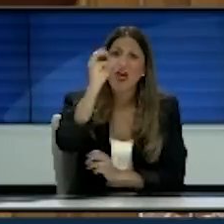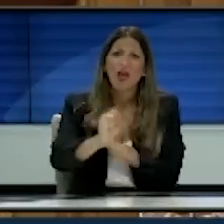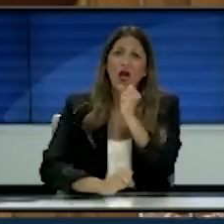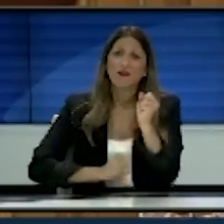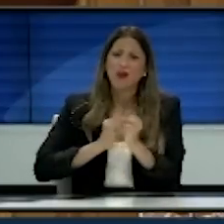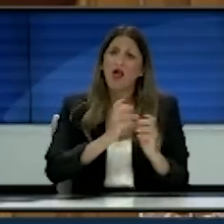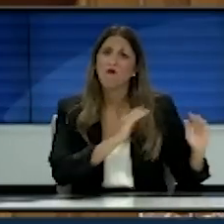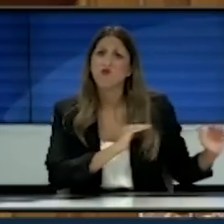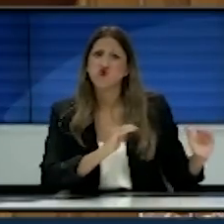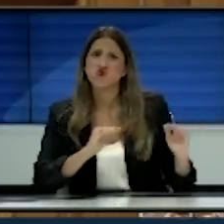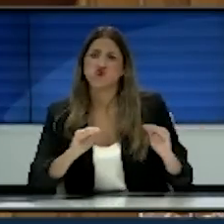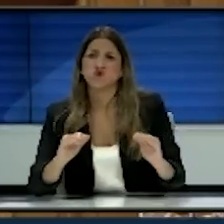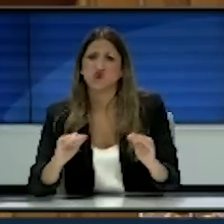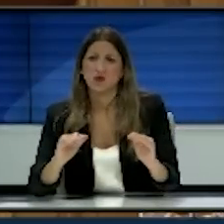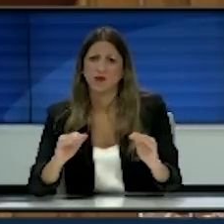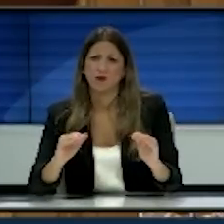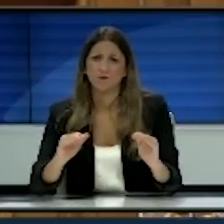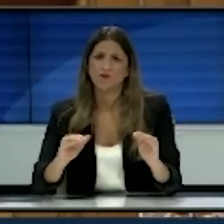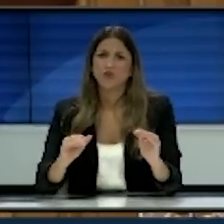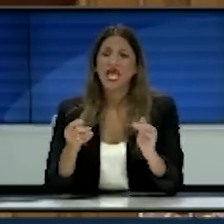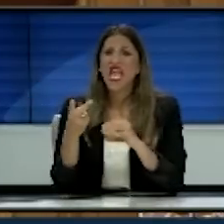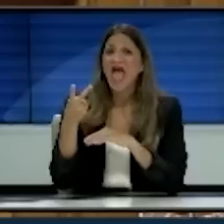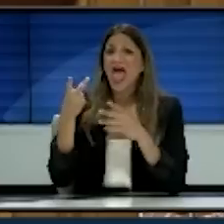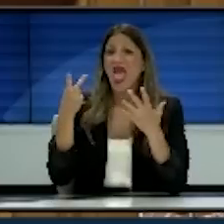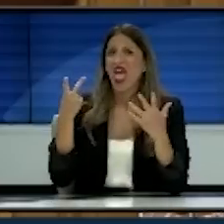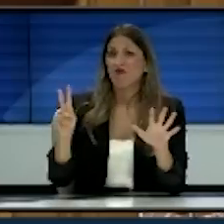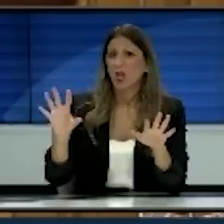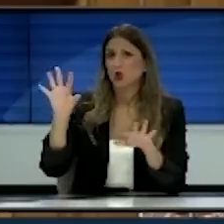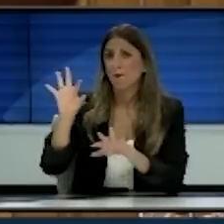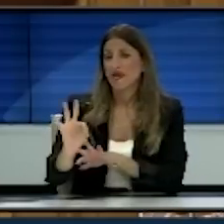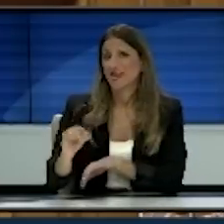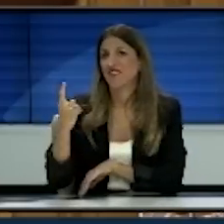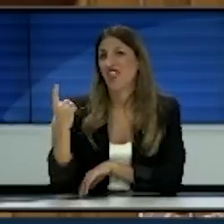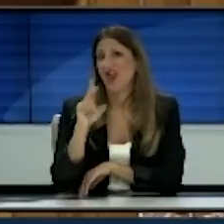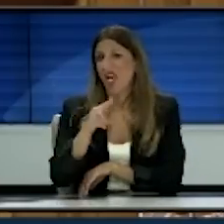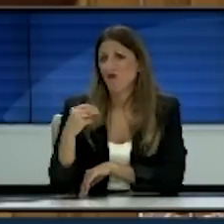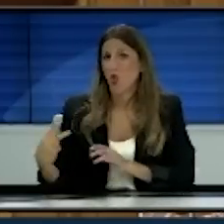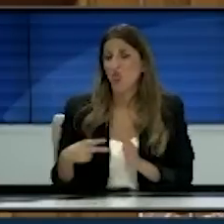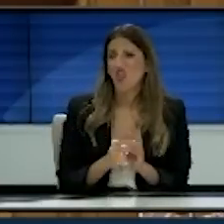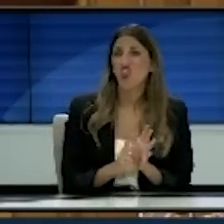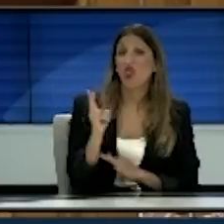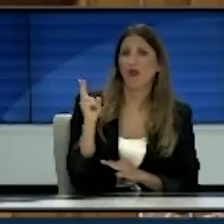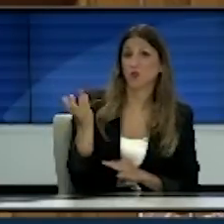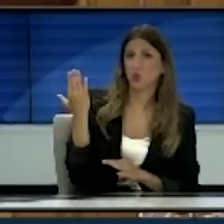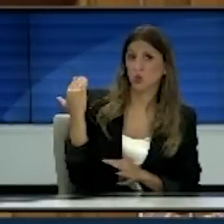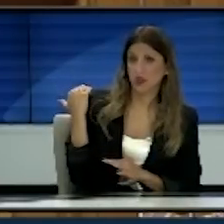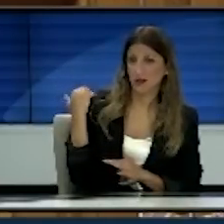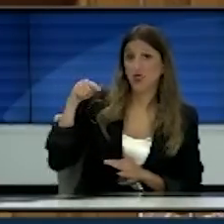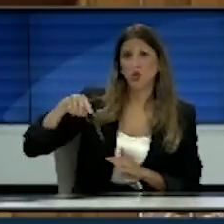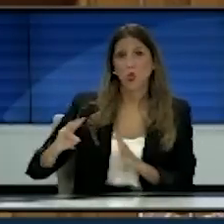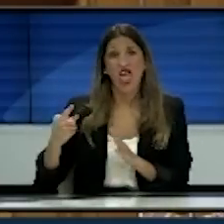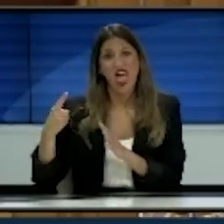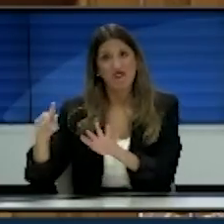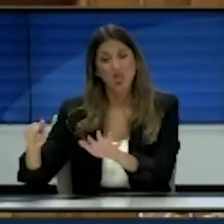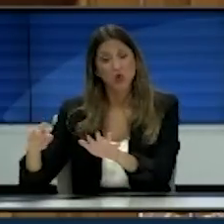χρόνια κάτω όχι μόνο από τα 751 ευρώ του 2012, αλλά και από τα